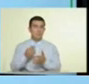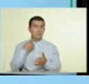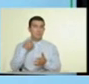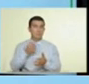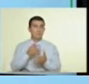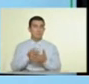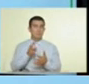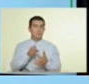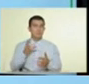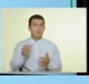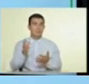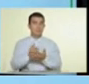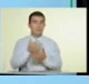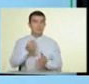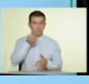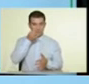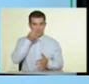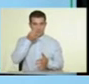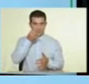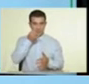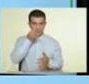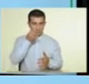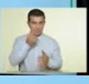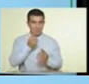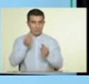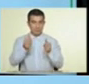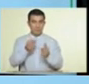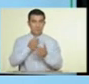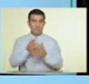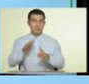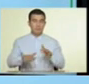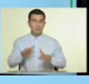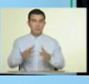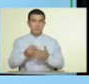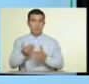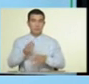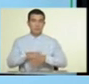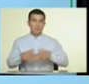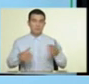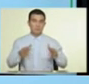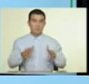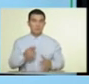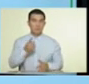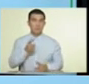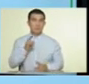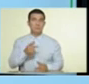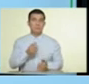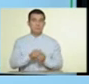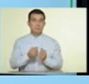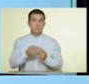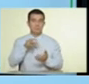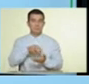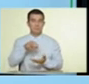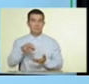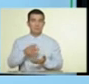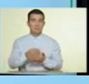toping. Demak, 1-chi rasmga e'tibor qarating. Tarozining chap pallasida 1 kilogrammli toshlardan 2